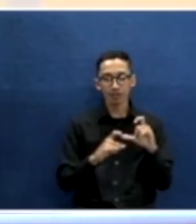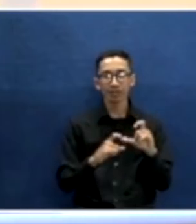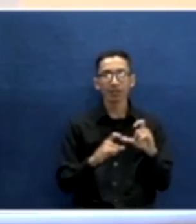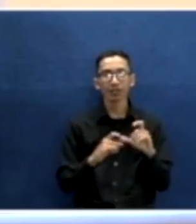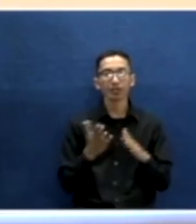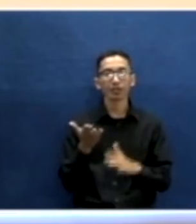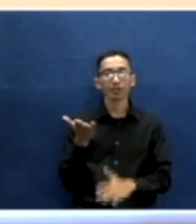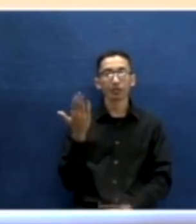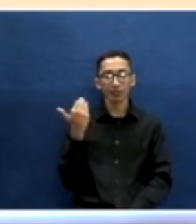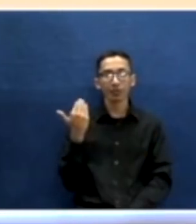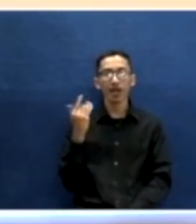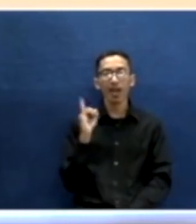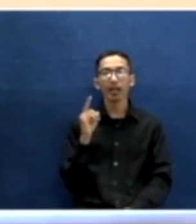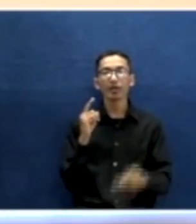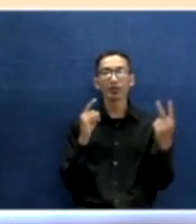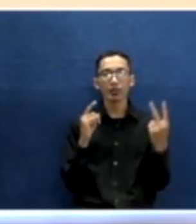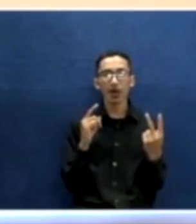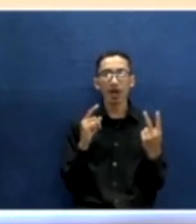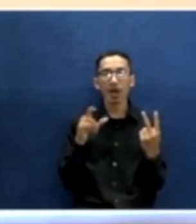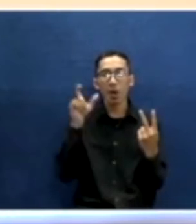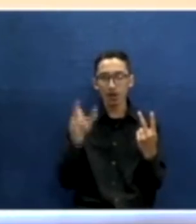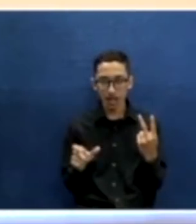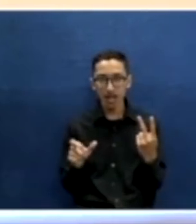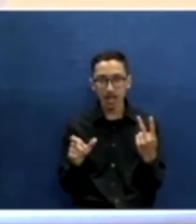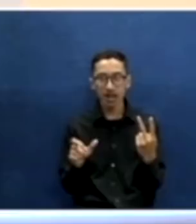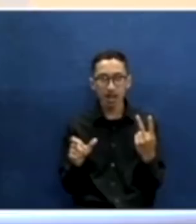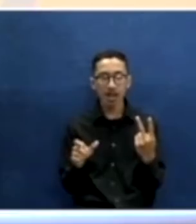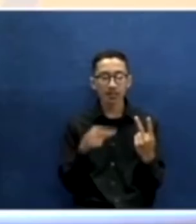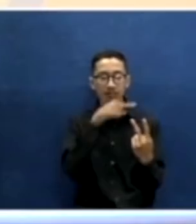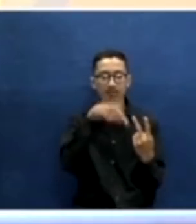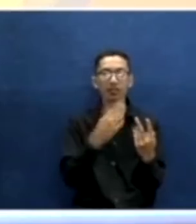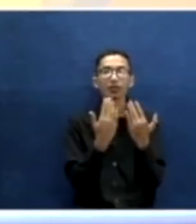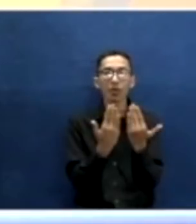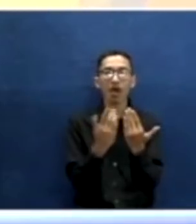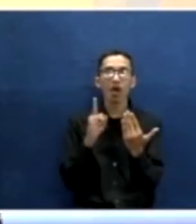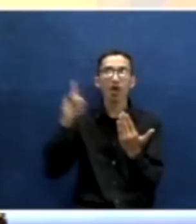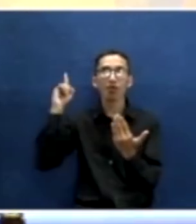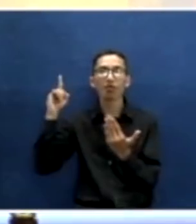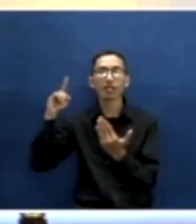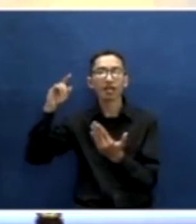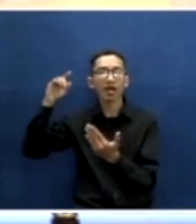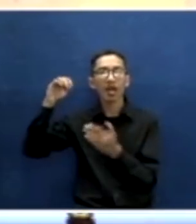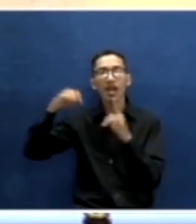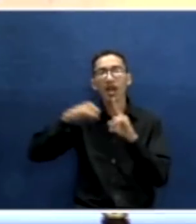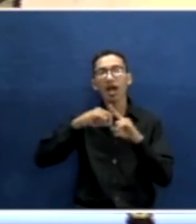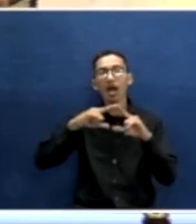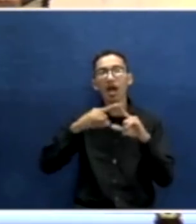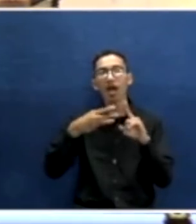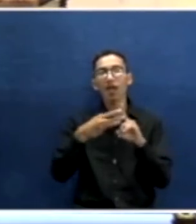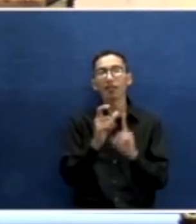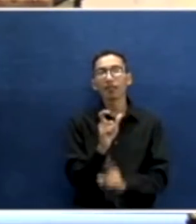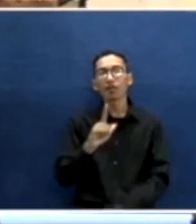di angkatan pertama Islam ada dua orang yang paling didengar doanya yang pertama saat bin Abi waqqas yang kedua Uwais